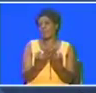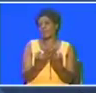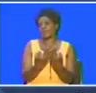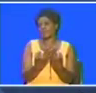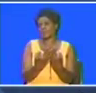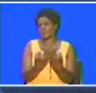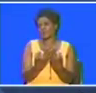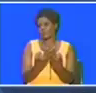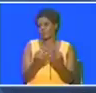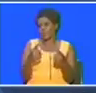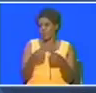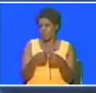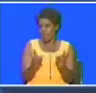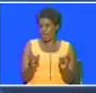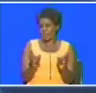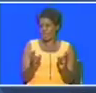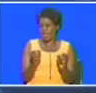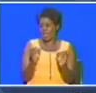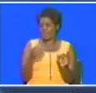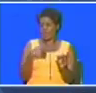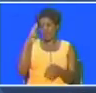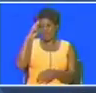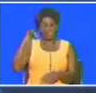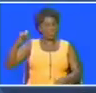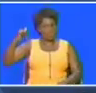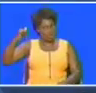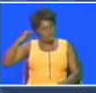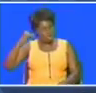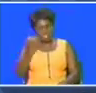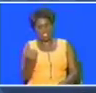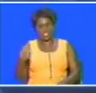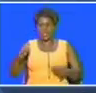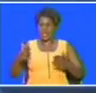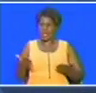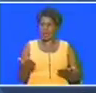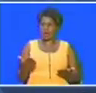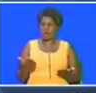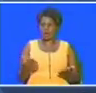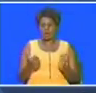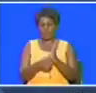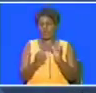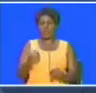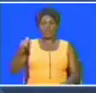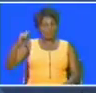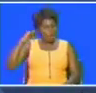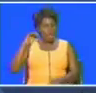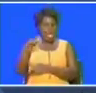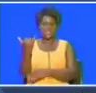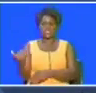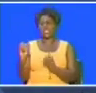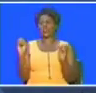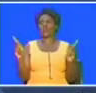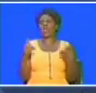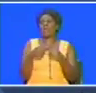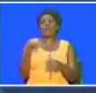wahudumu wa nyumbani. Lakini kama kuna sababu ya mtu kutaka kupiga simu kuuliza watoto wamekaa vipi, nadhani kama anapaswa kupiga simu kuuliza watoto ni sawa.